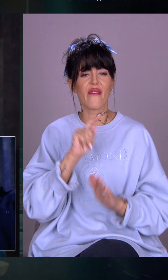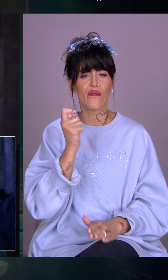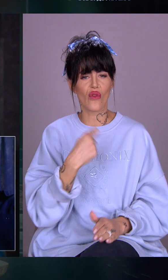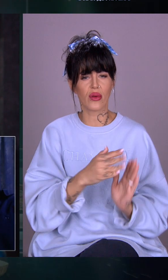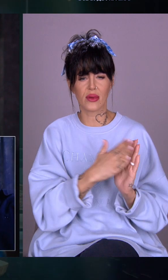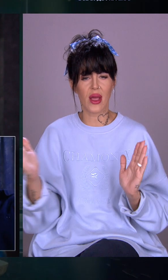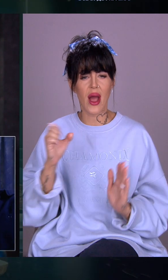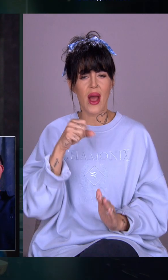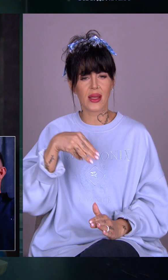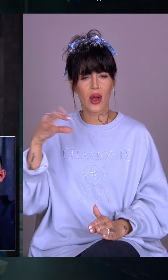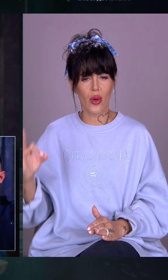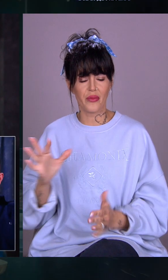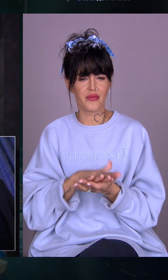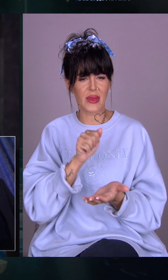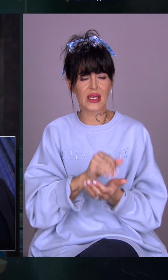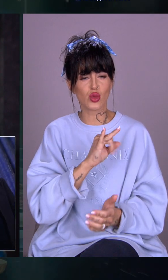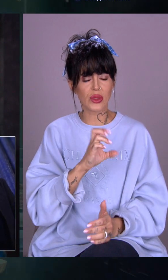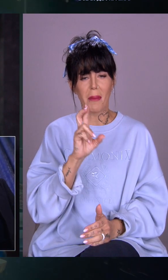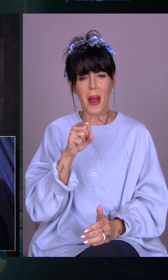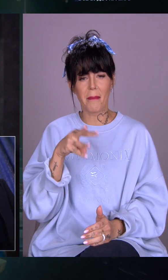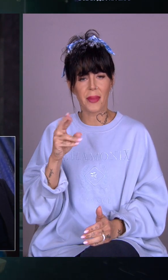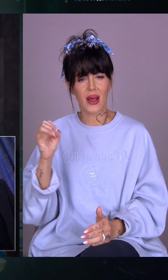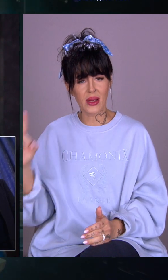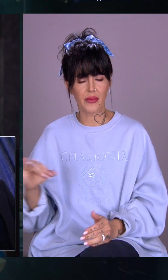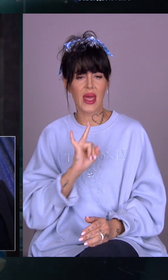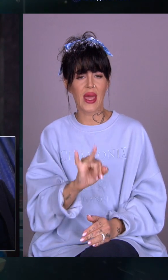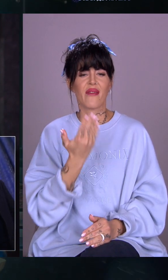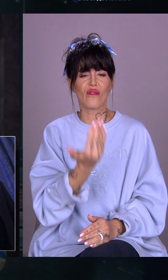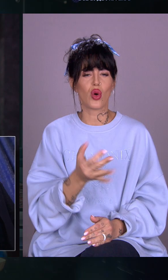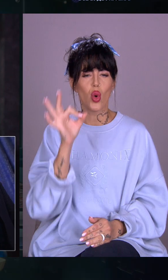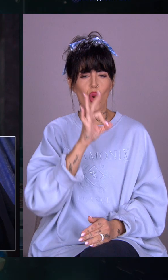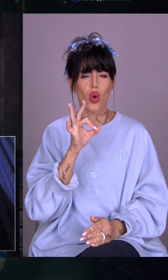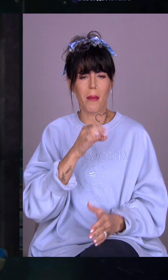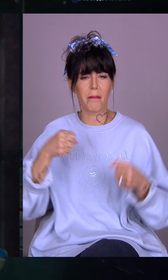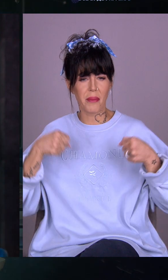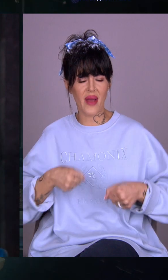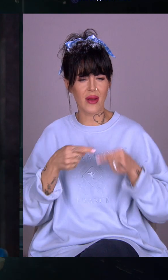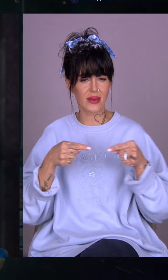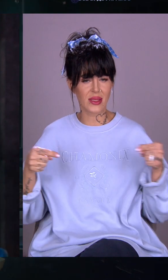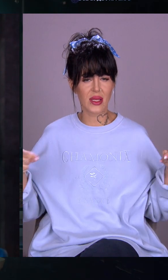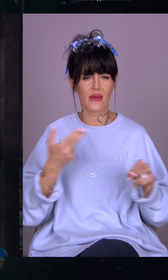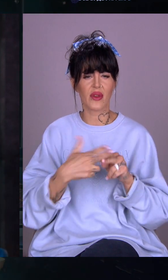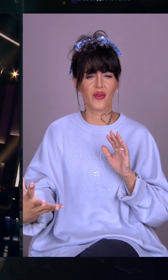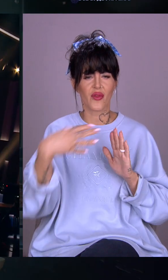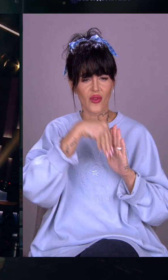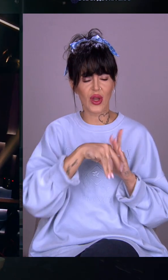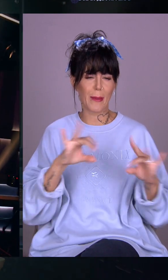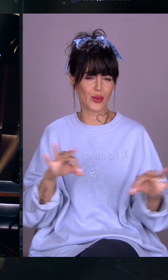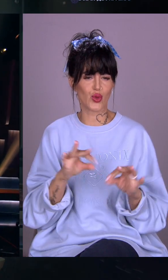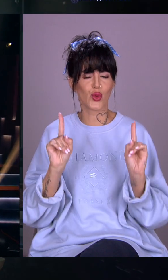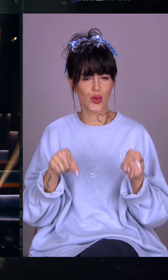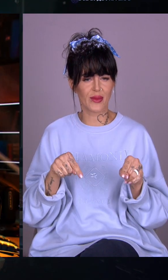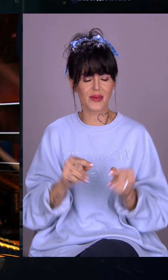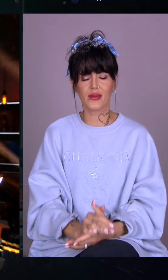АТО, «Бампер» і «СУС», та представники правозахисного центру для військових «Принцип» Масіна Єм і Любов Галан.